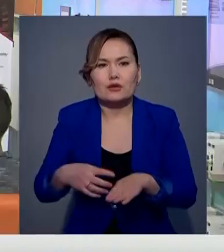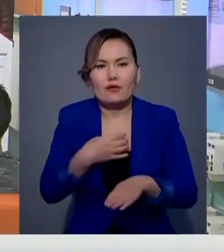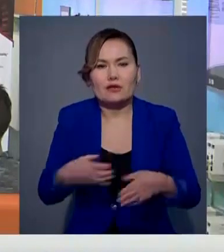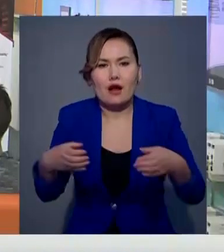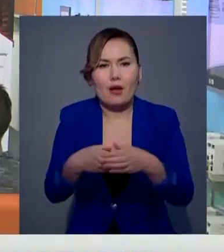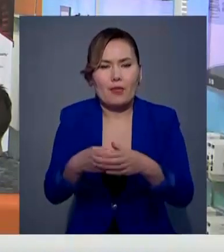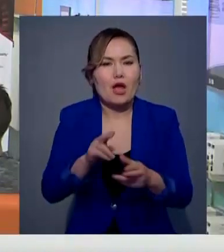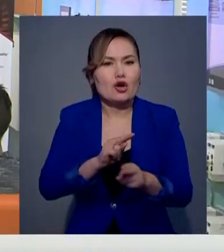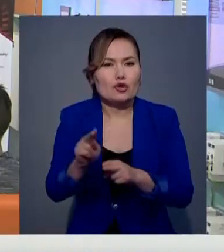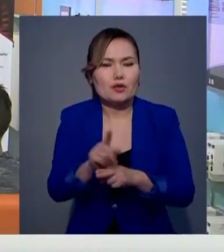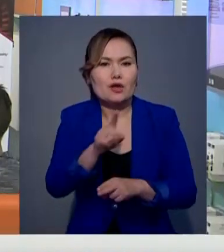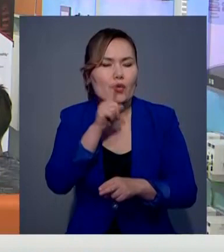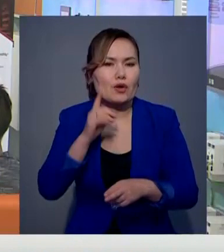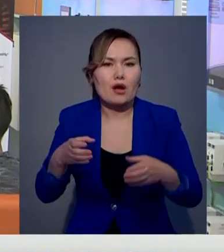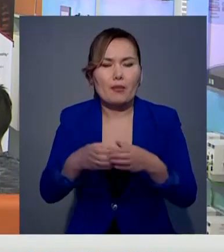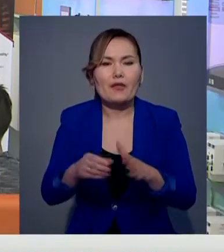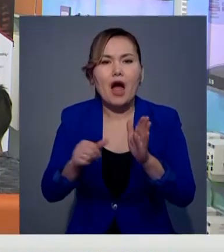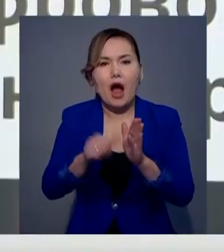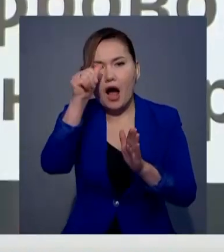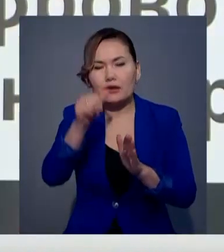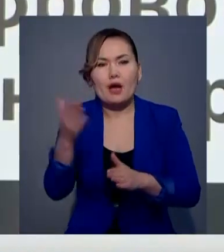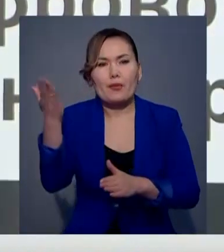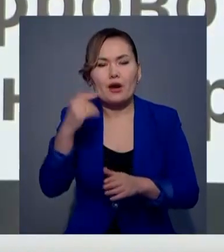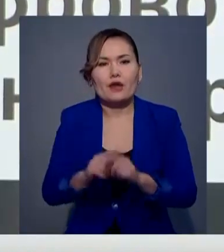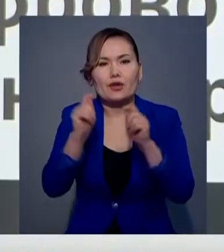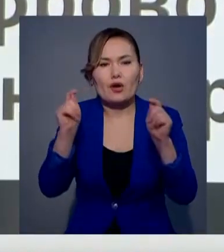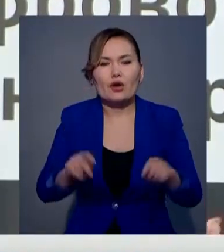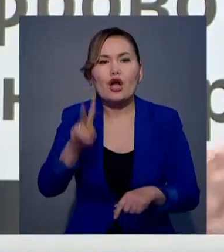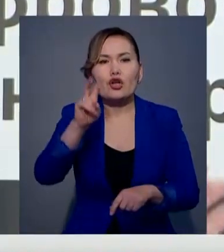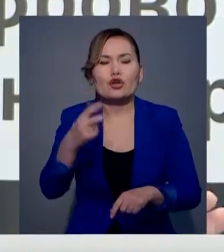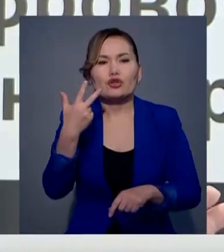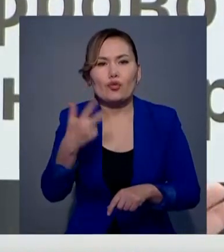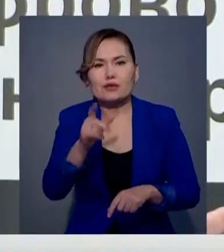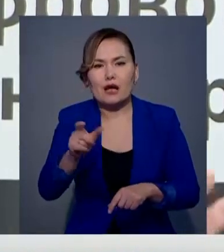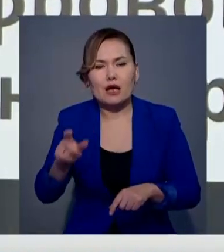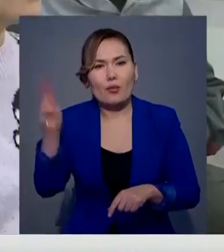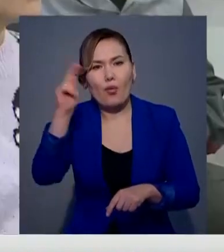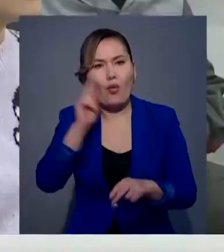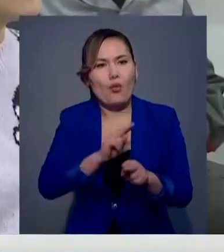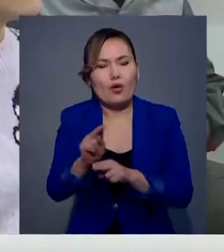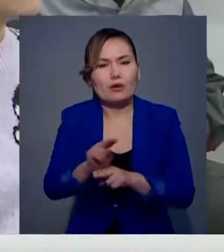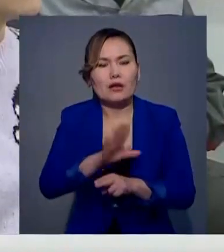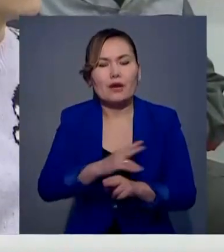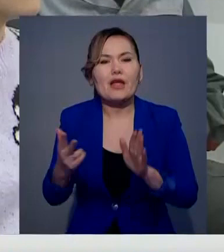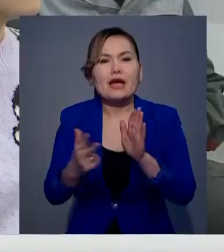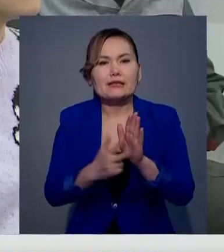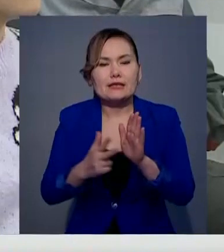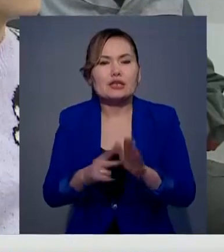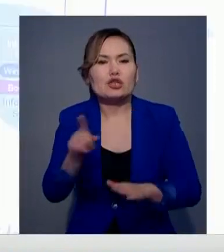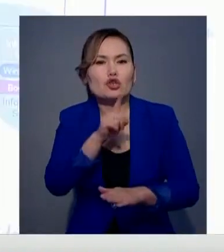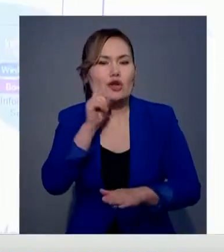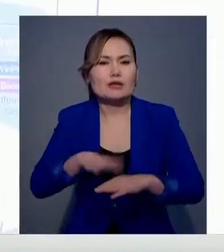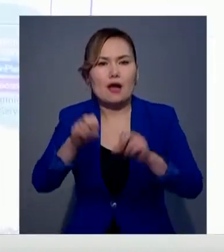ойлаймын. Жарты жыл бұрын ашылған оқыту орталығында осы күнге дейін 230-тан астам адам оқып шықты. Ең танымал деген 8 өндірушінің заманауи